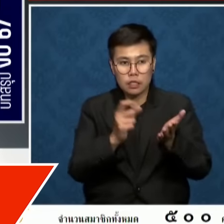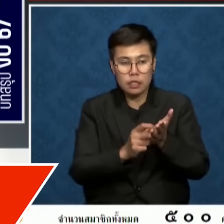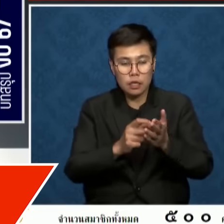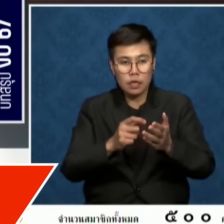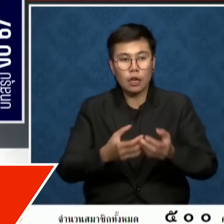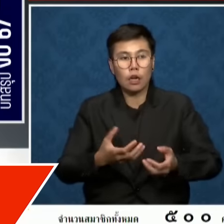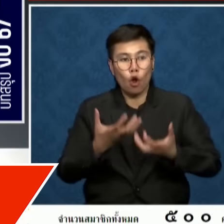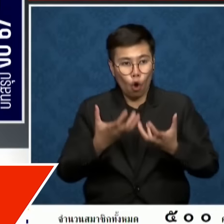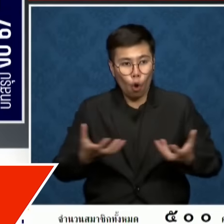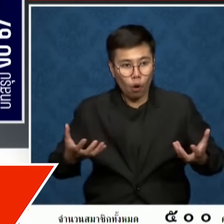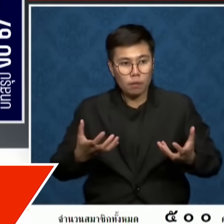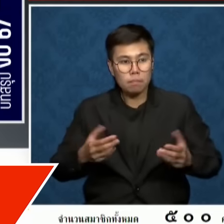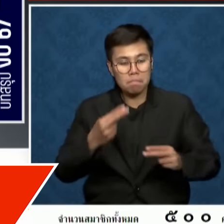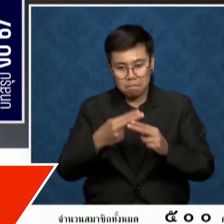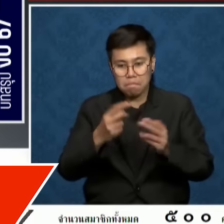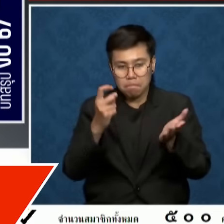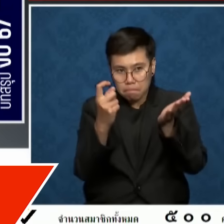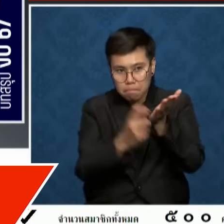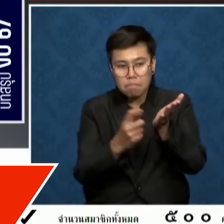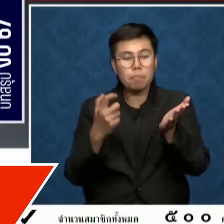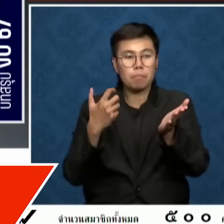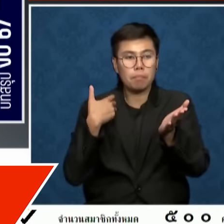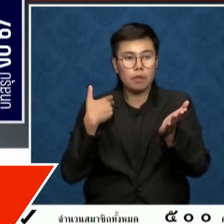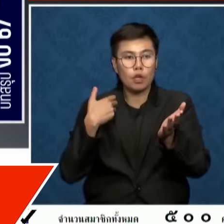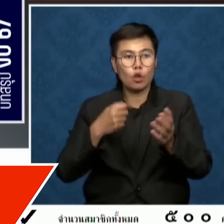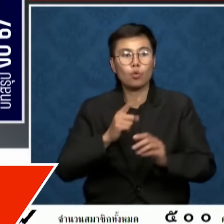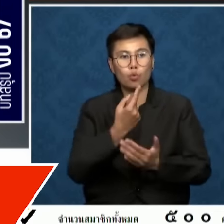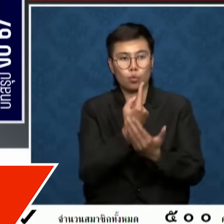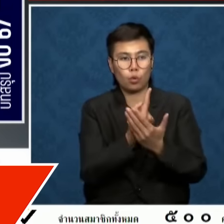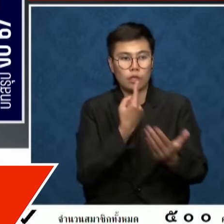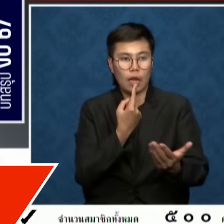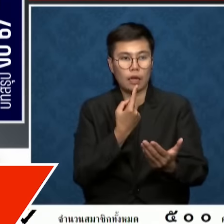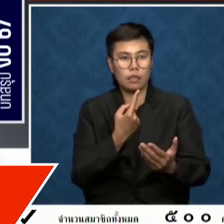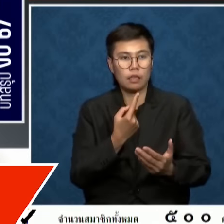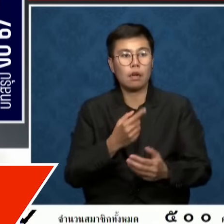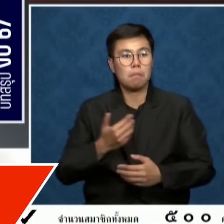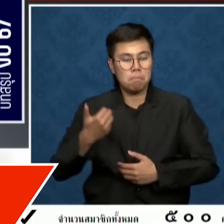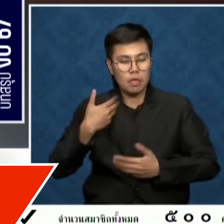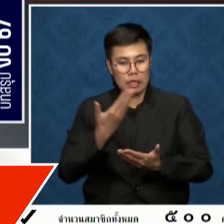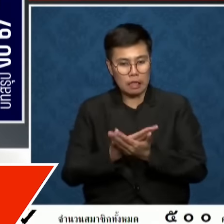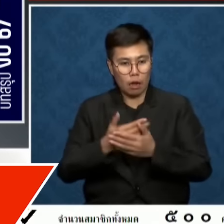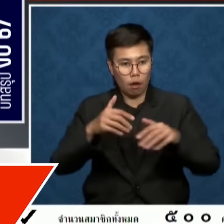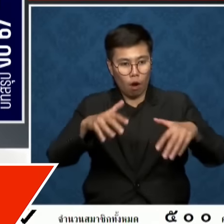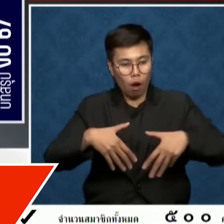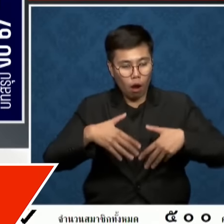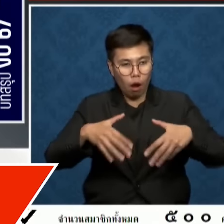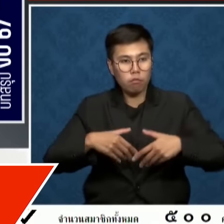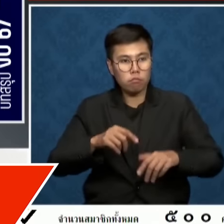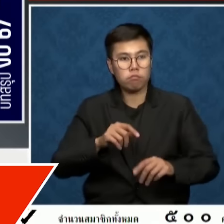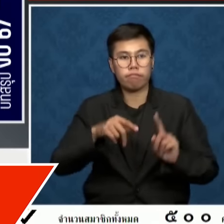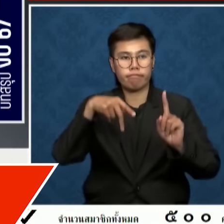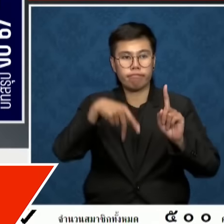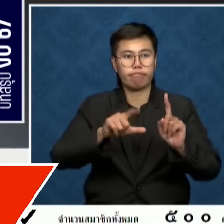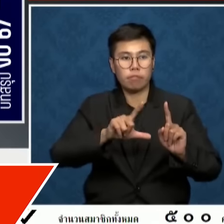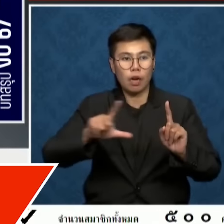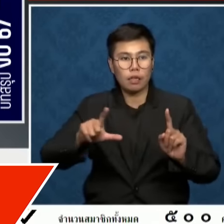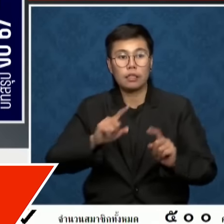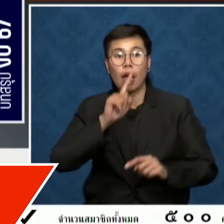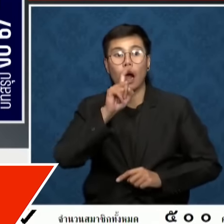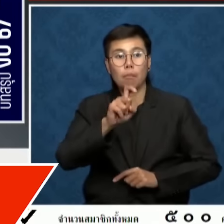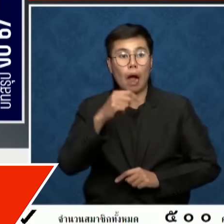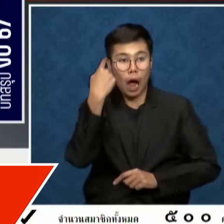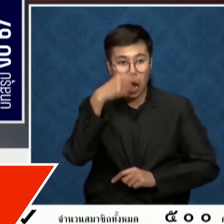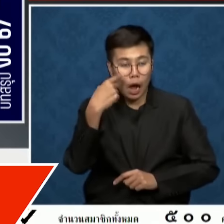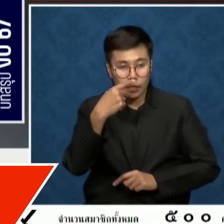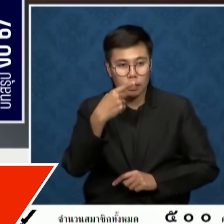ทำไมทั้งท Meng ท 5, tel.คำถามของดิฉัคือ ใคร